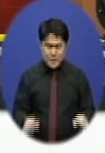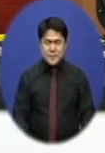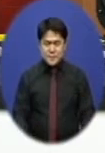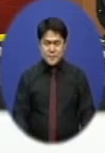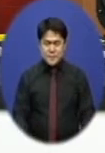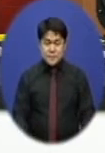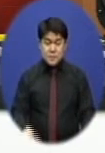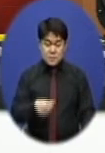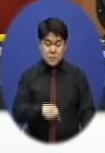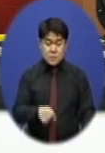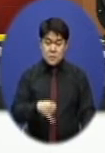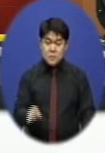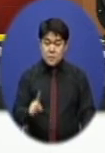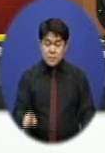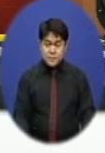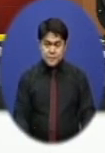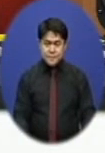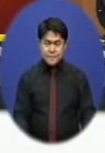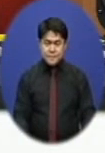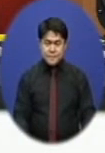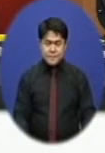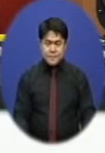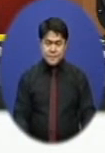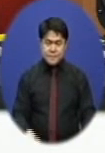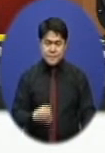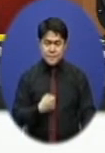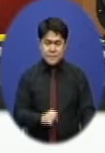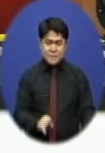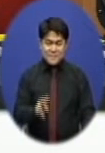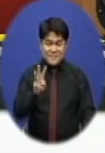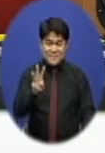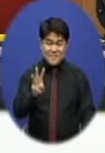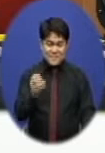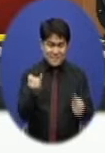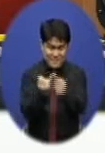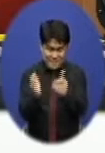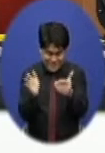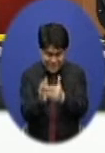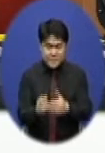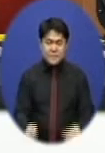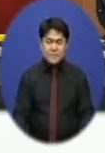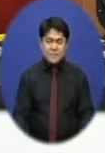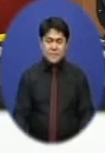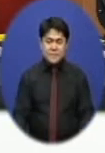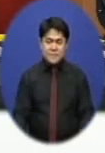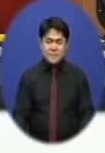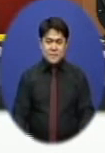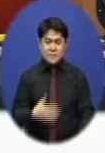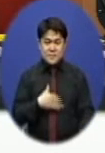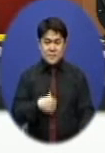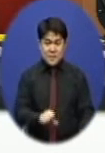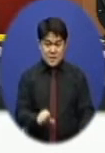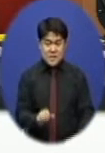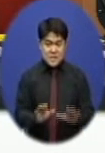그러시군요. 예. 자녀분들은요? 아, 저는 우리 딸들은 서희대 결혼했고요. 네. 네. 어, 우리